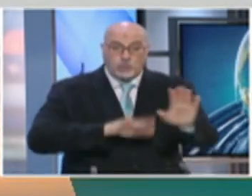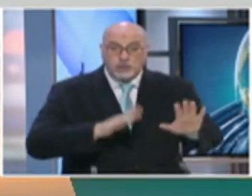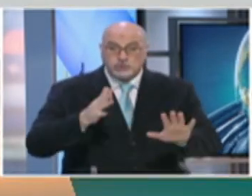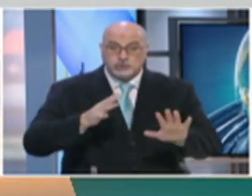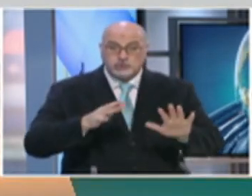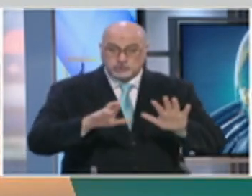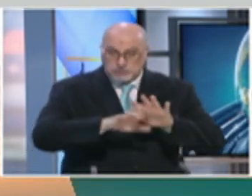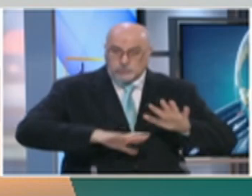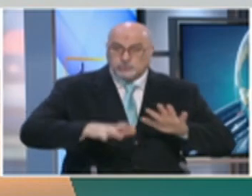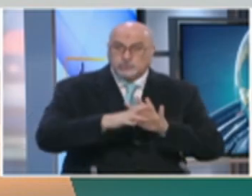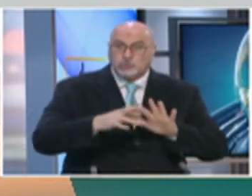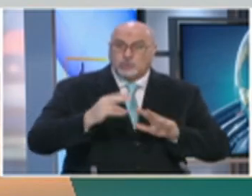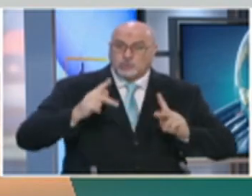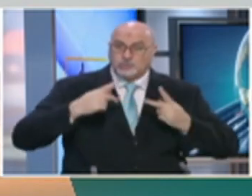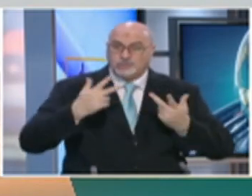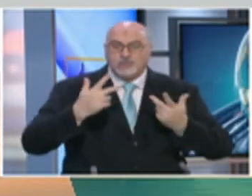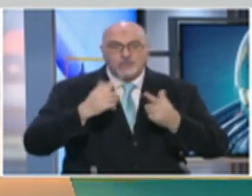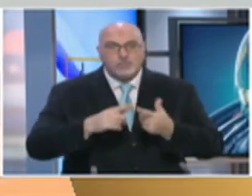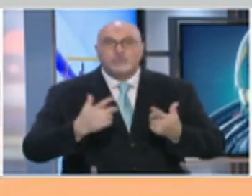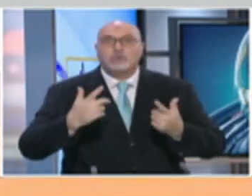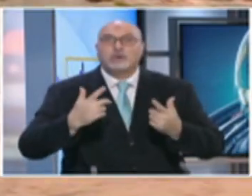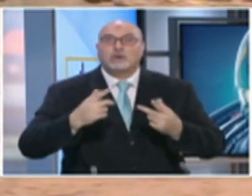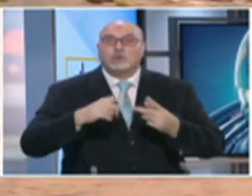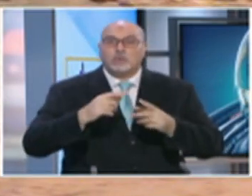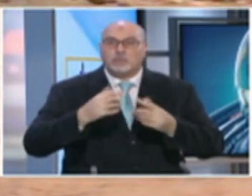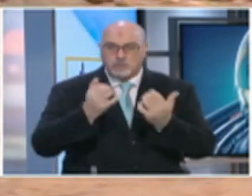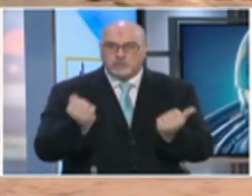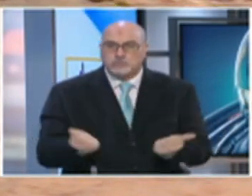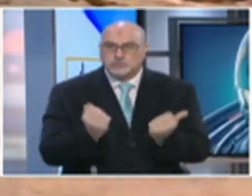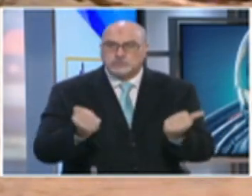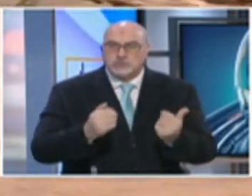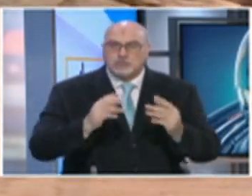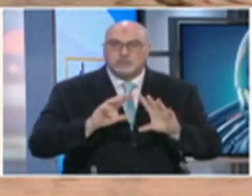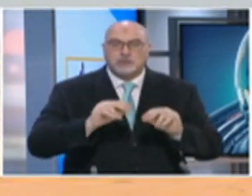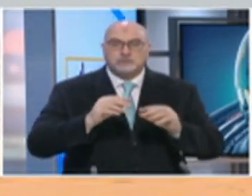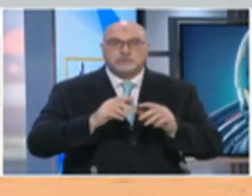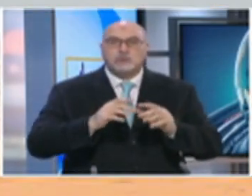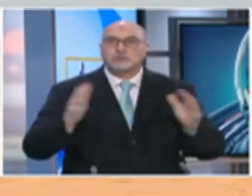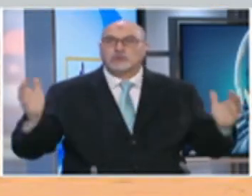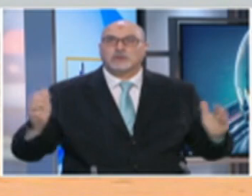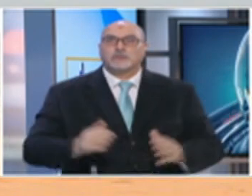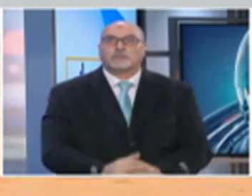حماية المواقع الأثرية الواقعة بهذه المساحات الشاسعة. الحاجة زعما